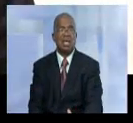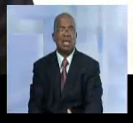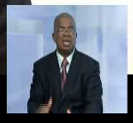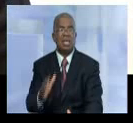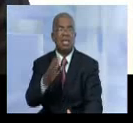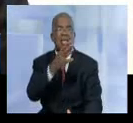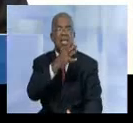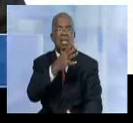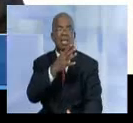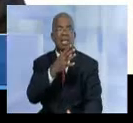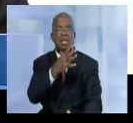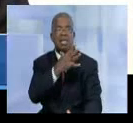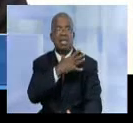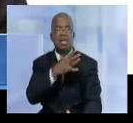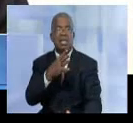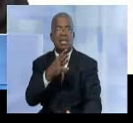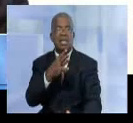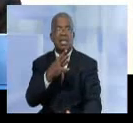ordres.